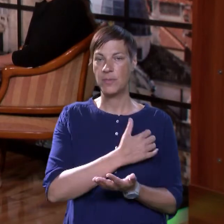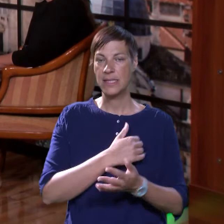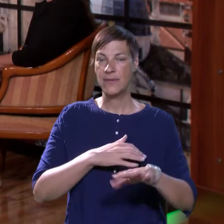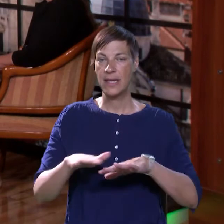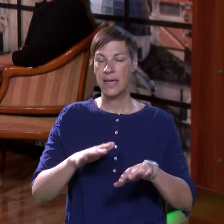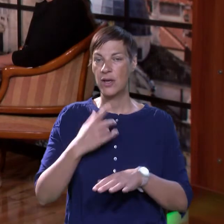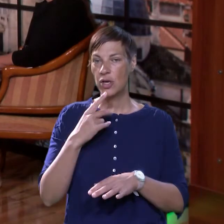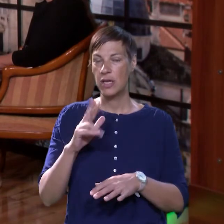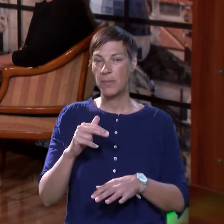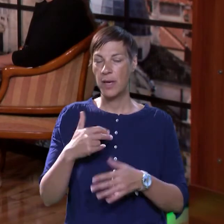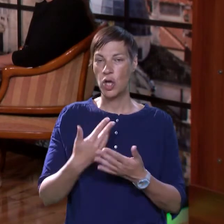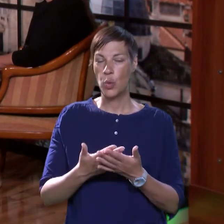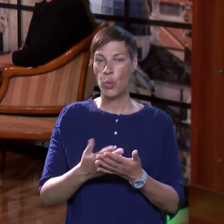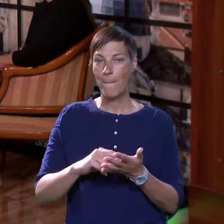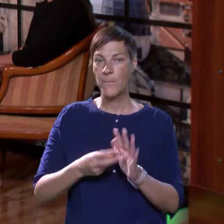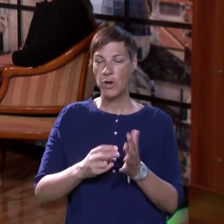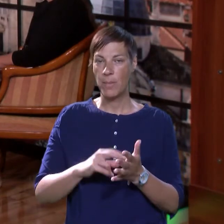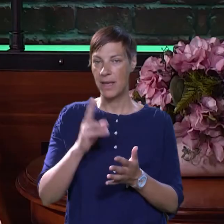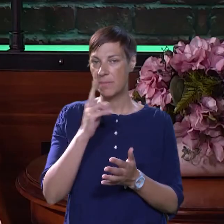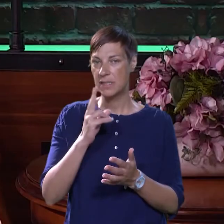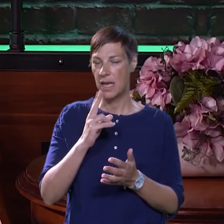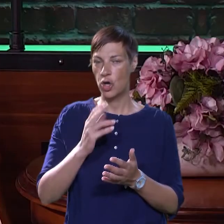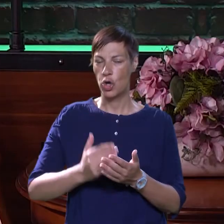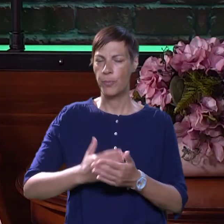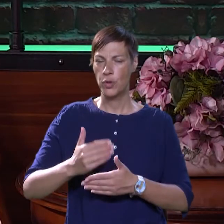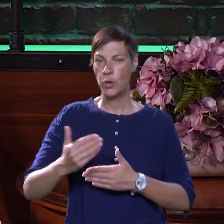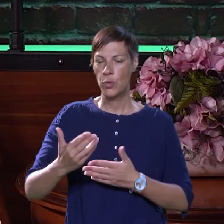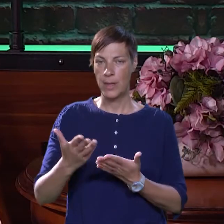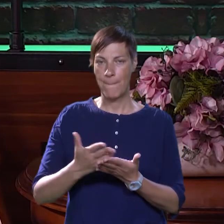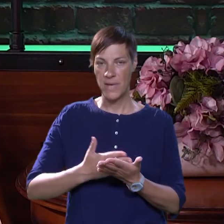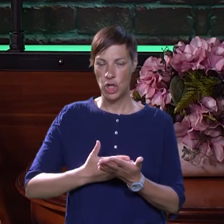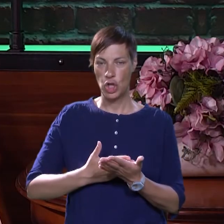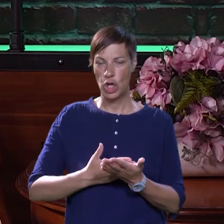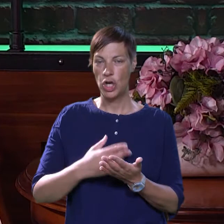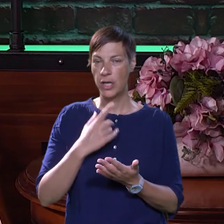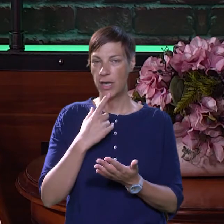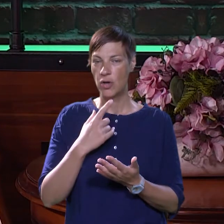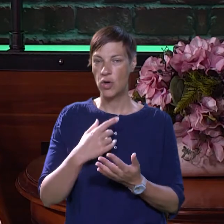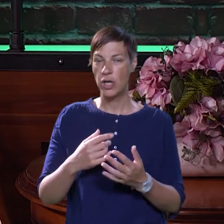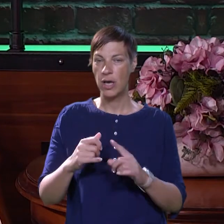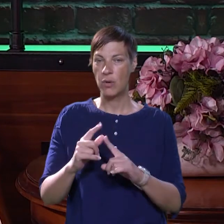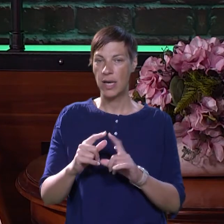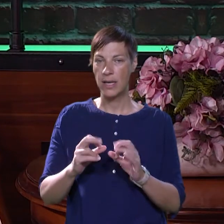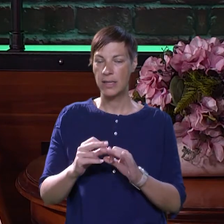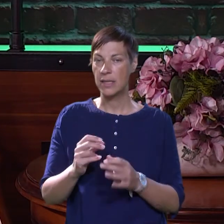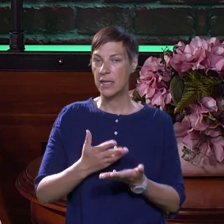hrvatskim građanima koji imaju problema s alkoholom. To je uhodana metodologija koja u Kanadi daje jako dobre